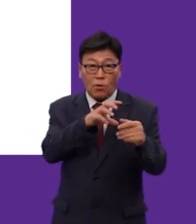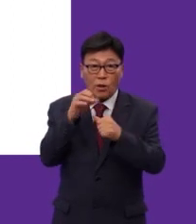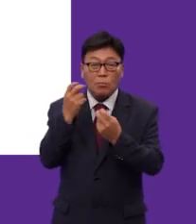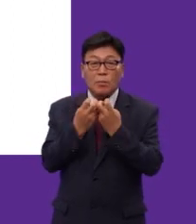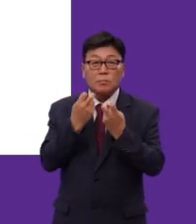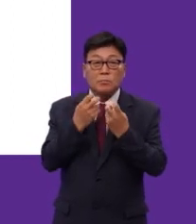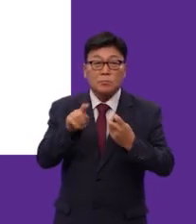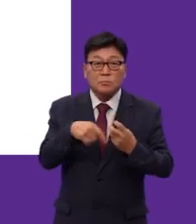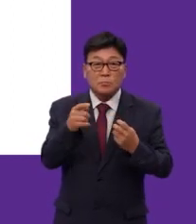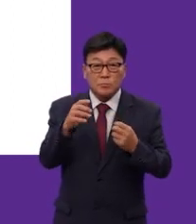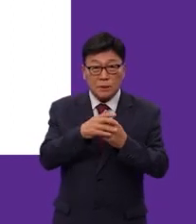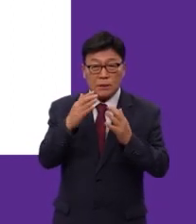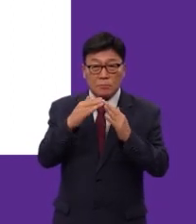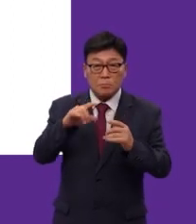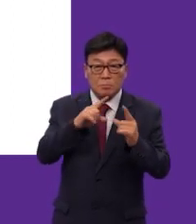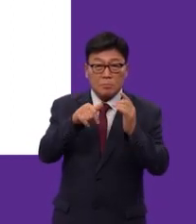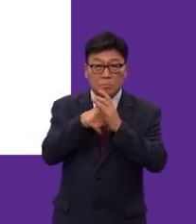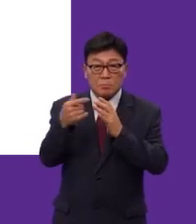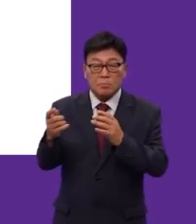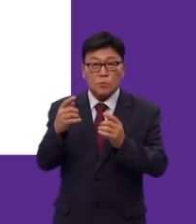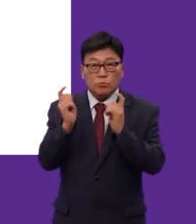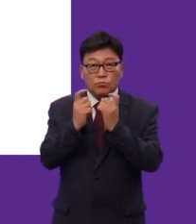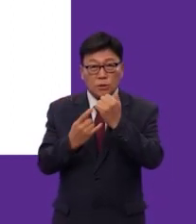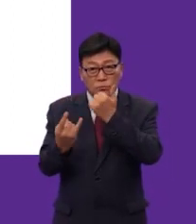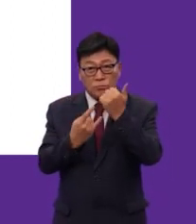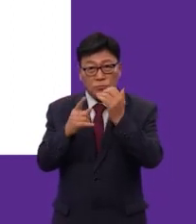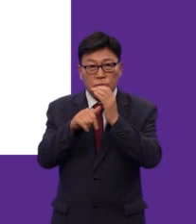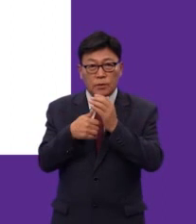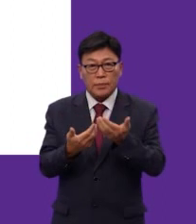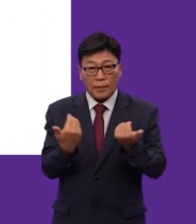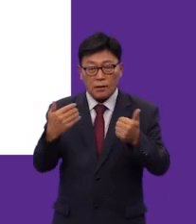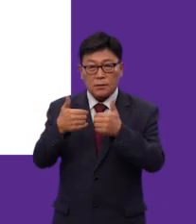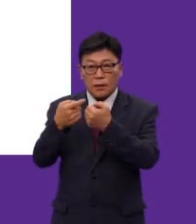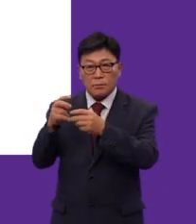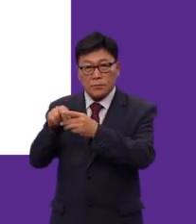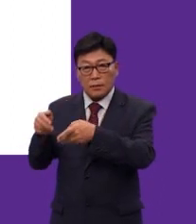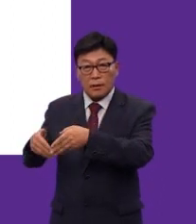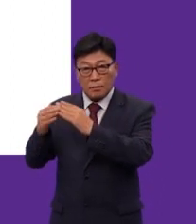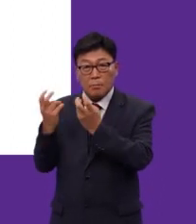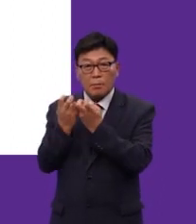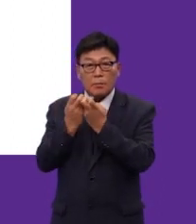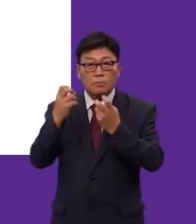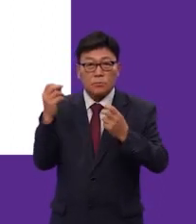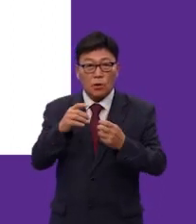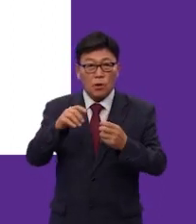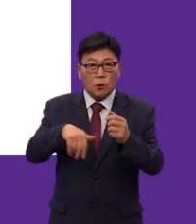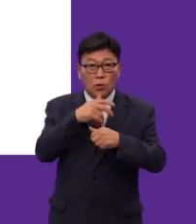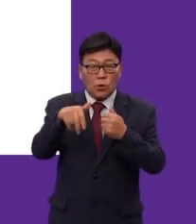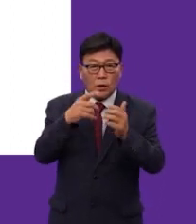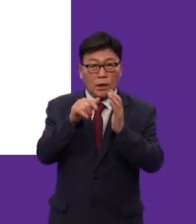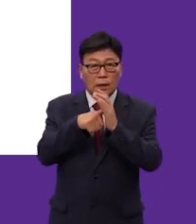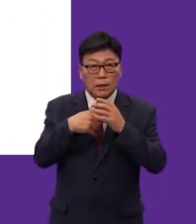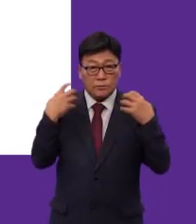활용법으로는 주거용 부동산 분쟁조정위원회 내에 별도 상담 코너를 신설하는 방안과 관할 관청 내